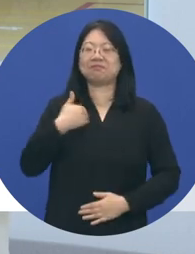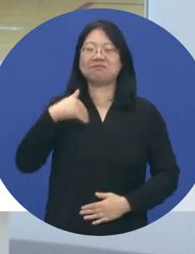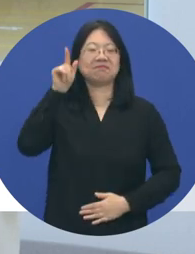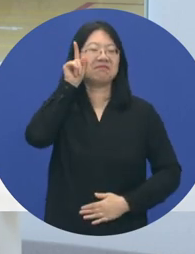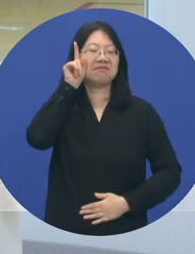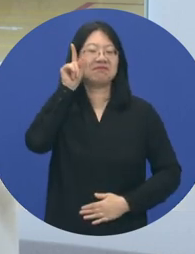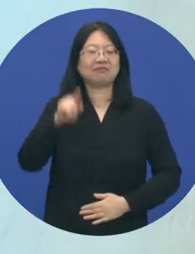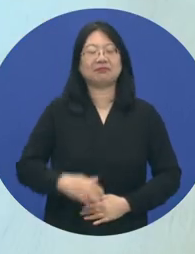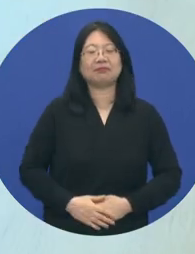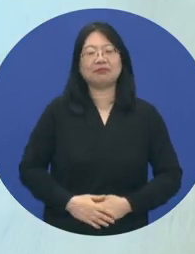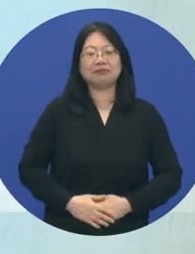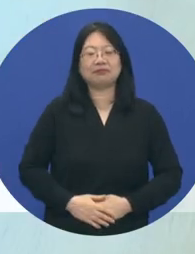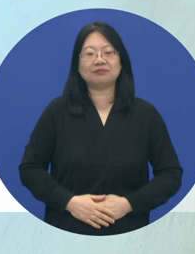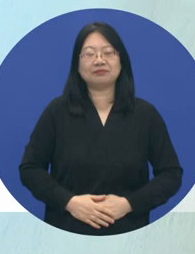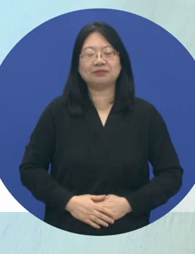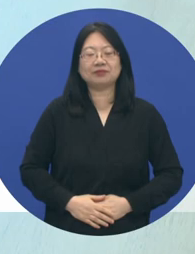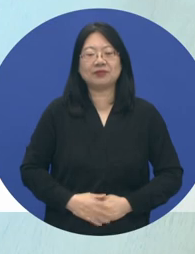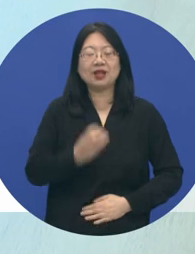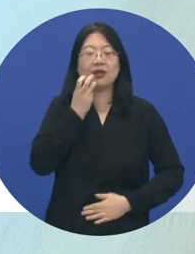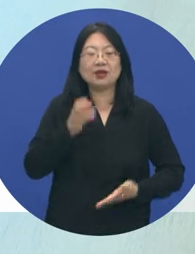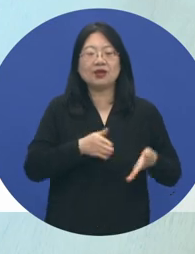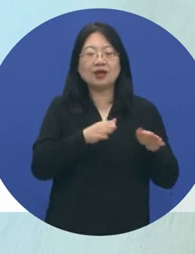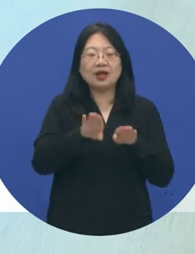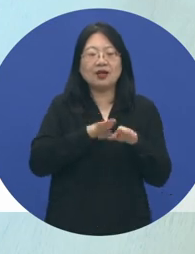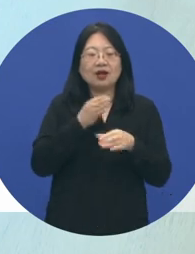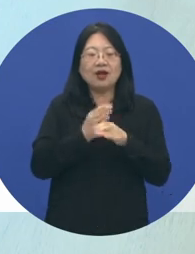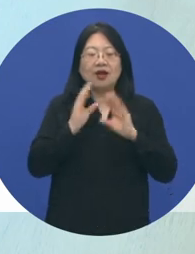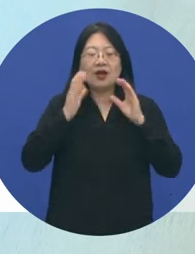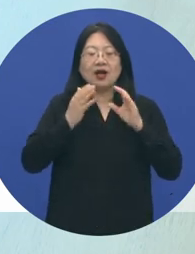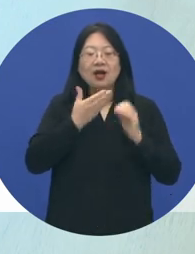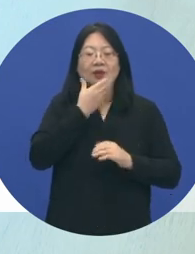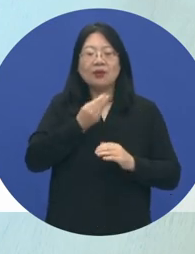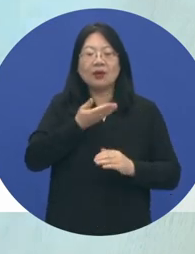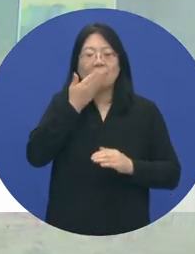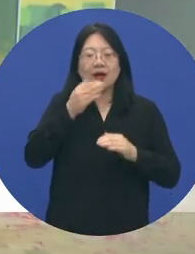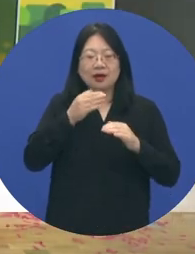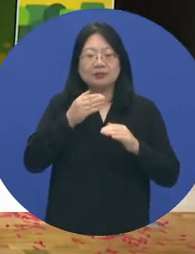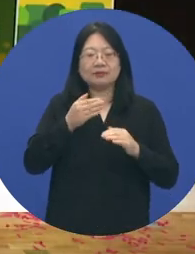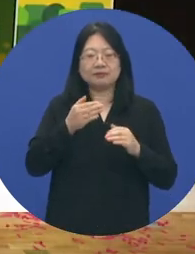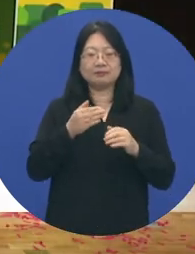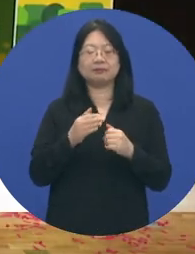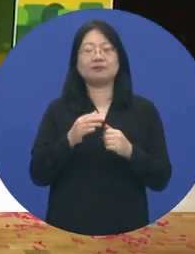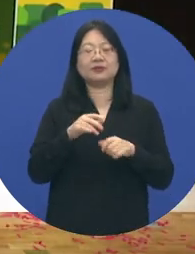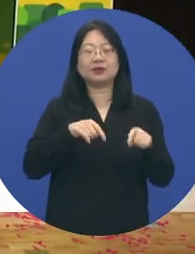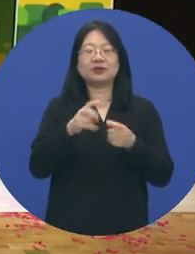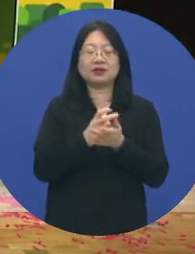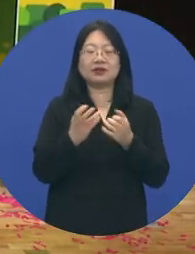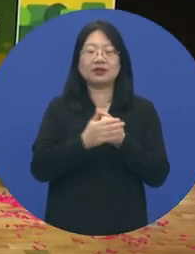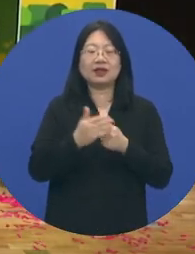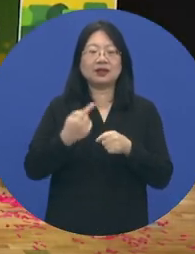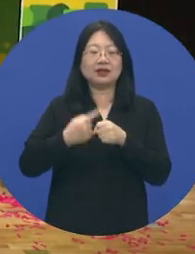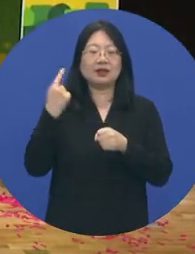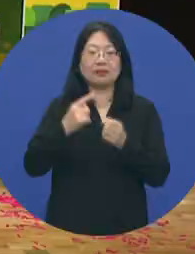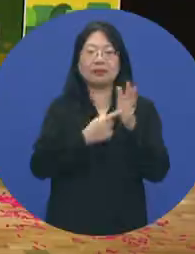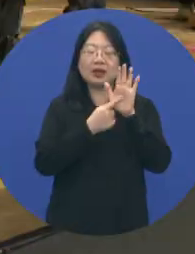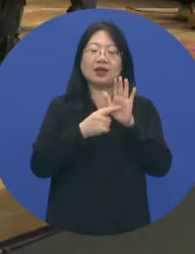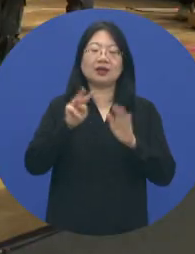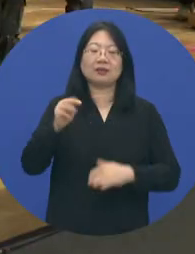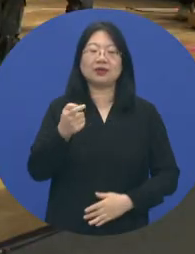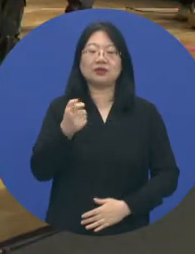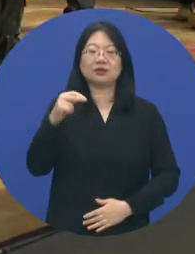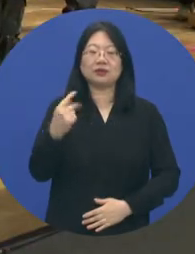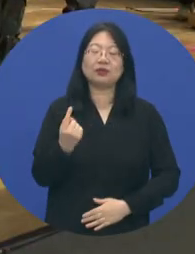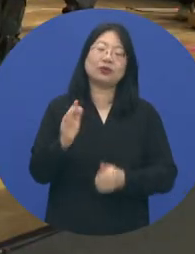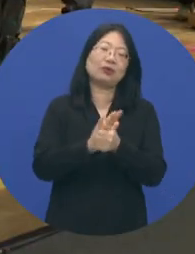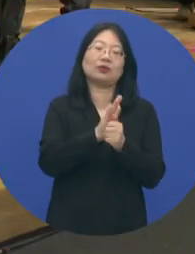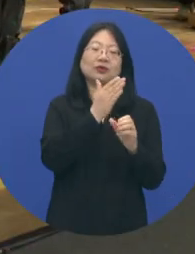만족하고 있어요. 이는 경기도의 방학 중 어린이 행복밥상 덕분. 경기도가 지난해 발표한 360도 돌봄